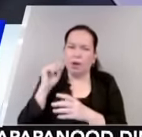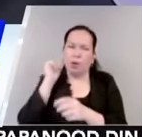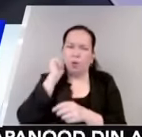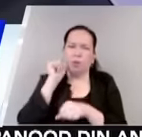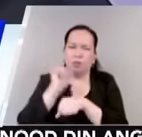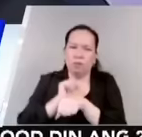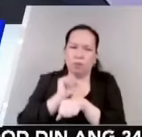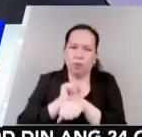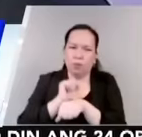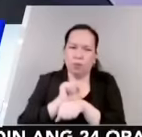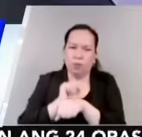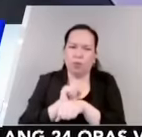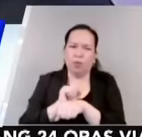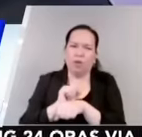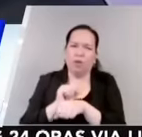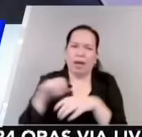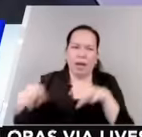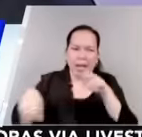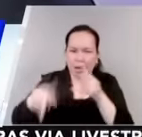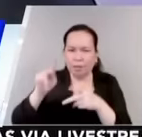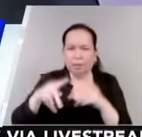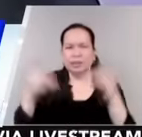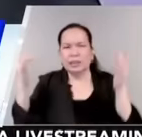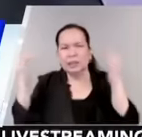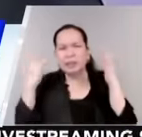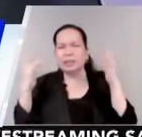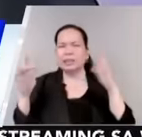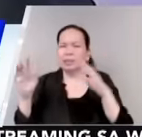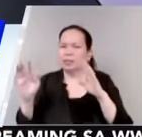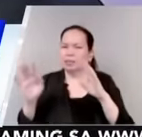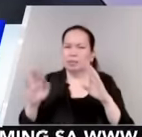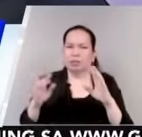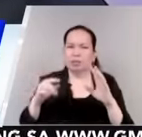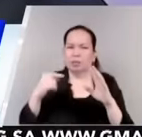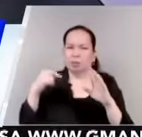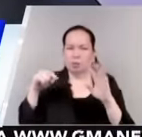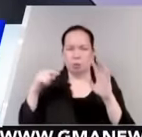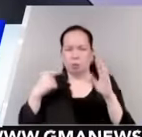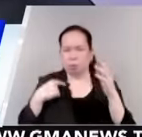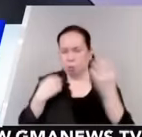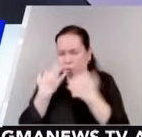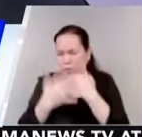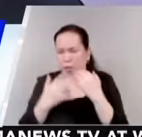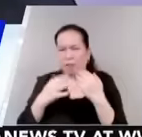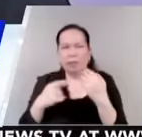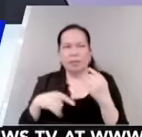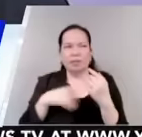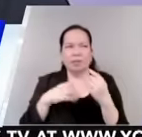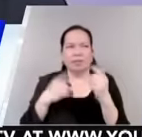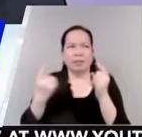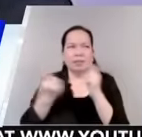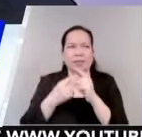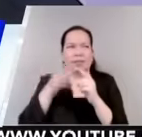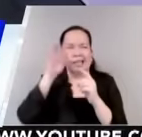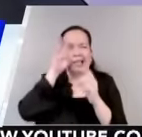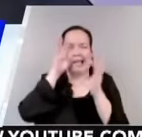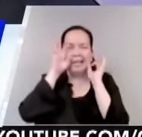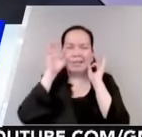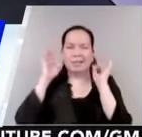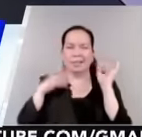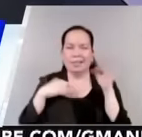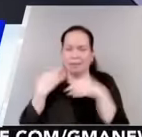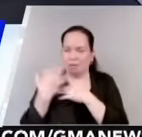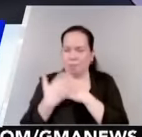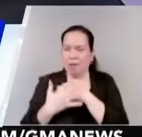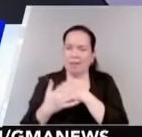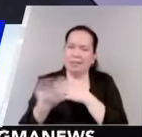scenes, action, ingay. Bugbugan. Duguan. So parehas kami ngayon. Minsan mag-iita kami, may marka-marka pa ng mga dugo parehas eh.